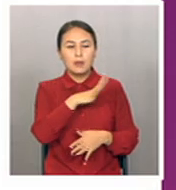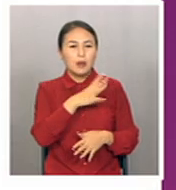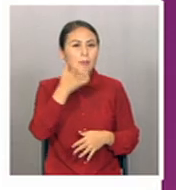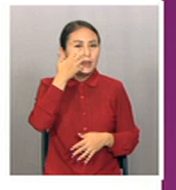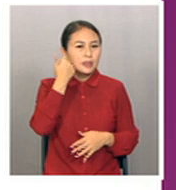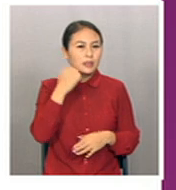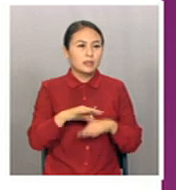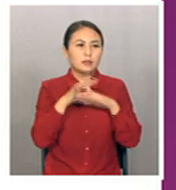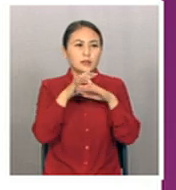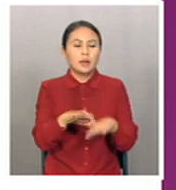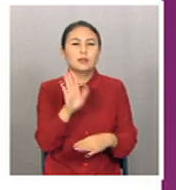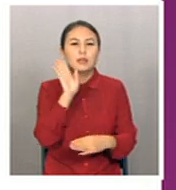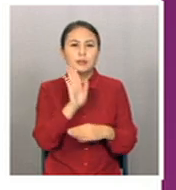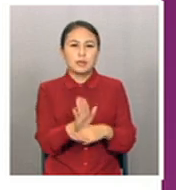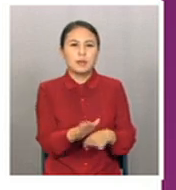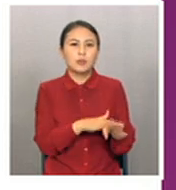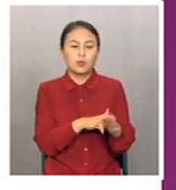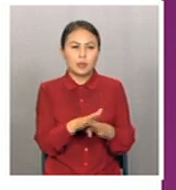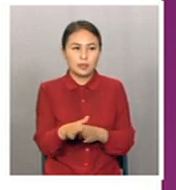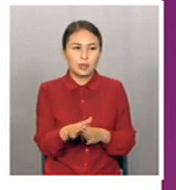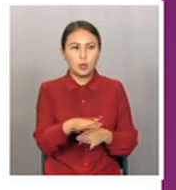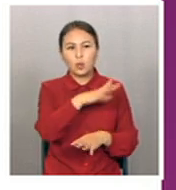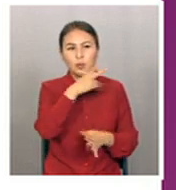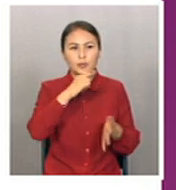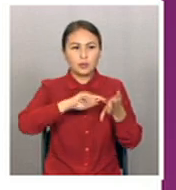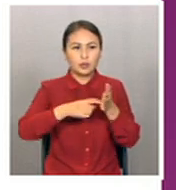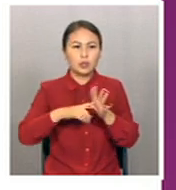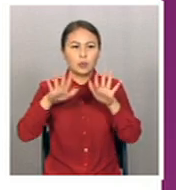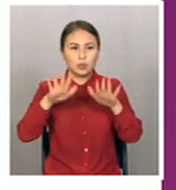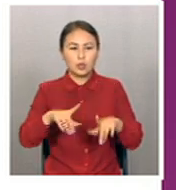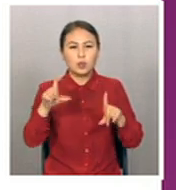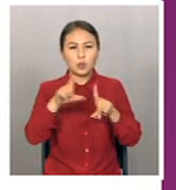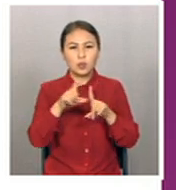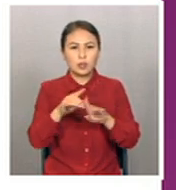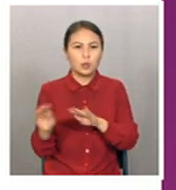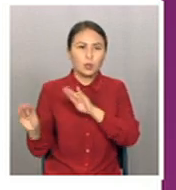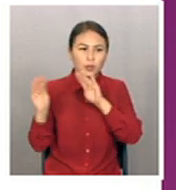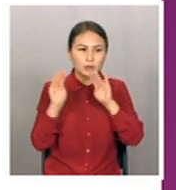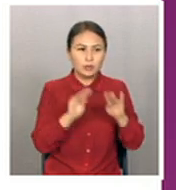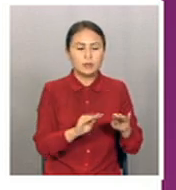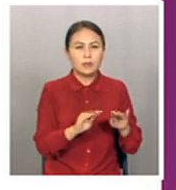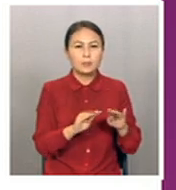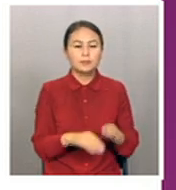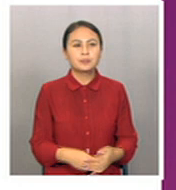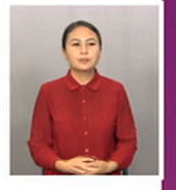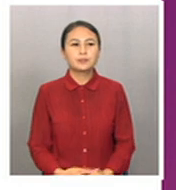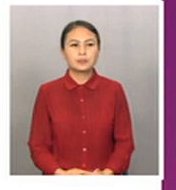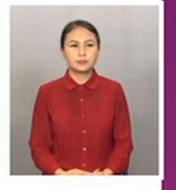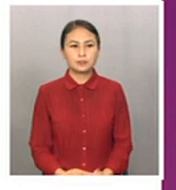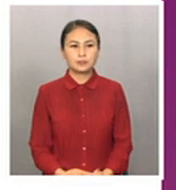пайдаланып, тапсырманы орындайық. Көп нүктенің орнына тиісті сөздерді қойыңыздар.